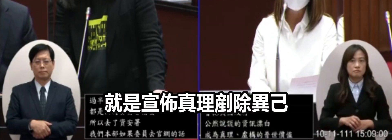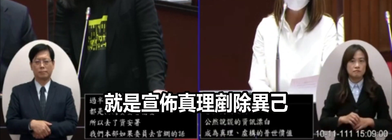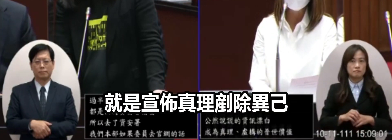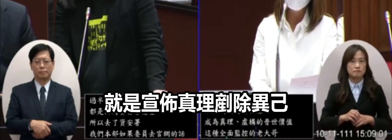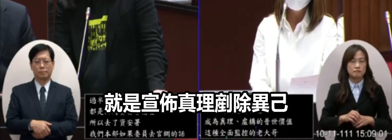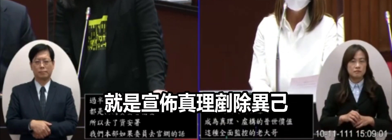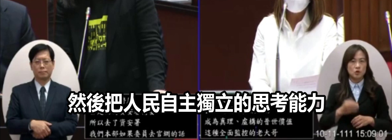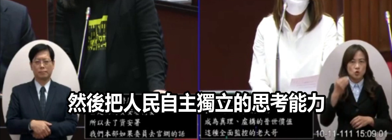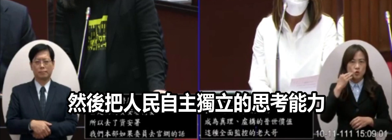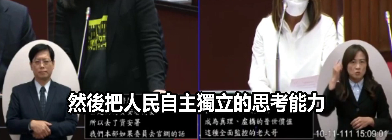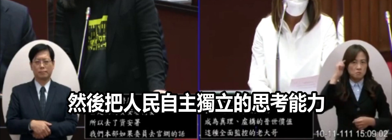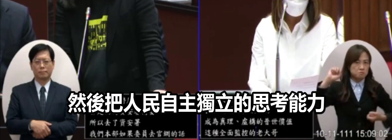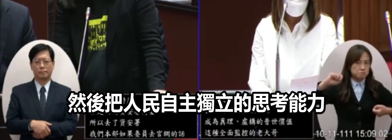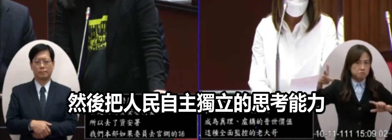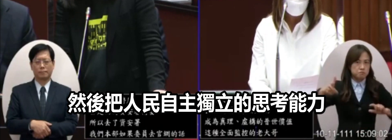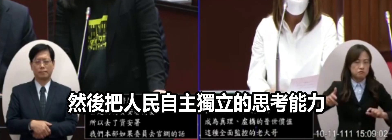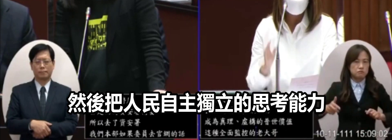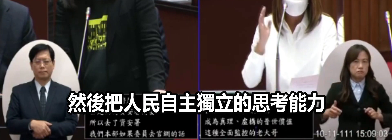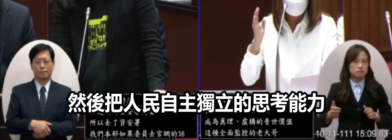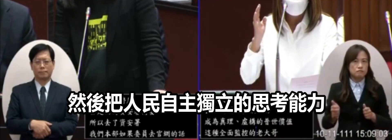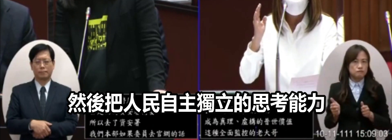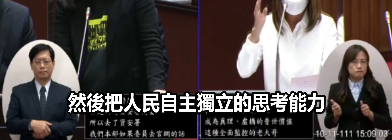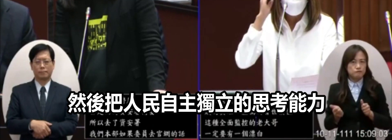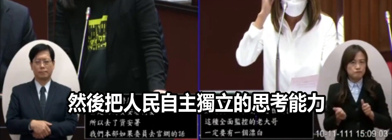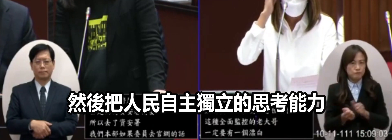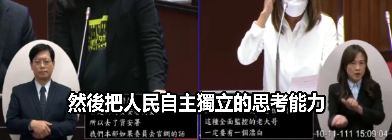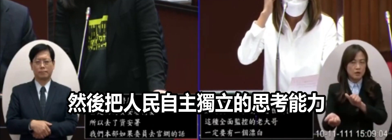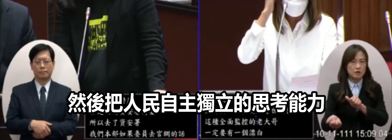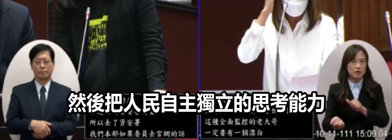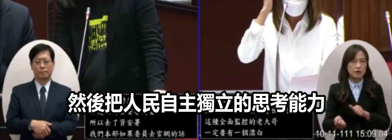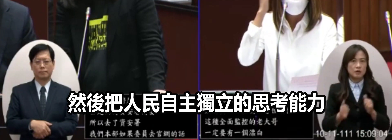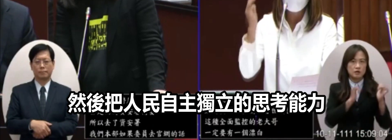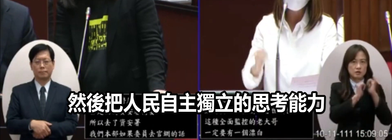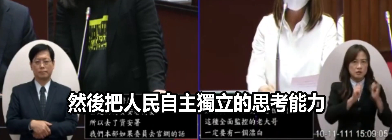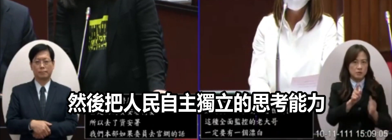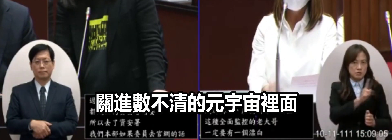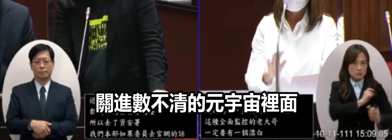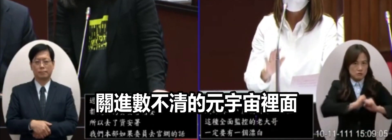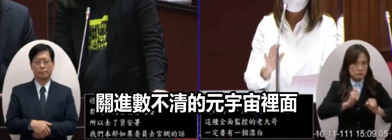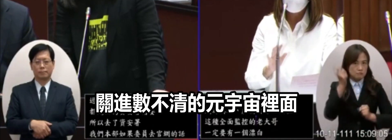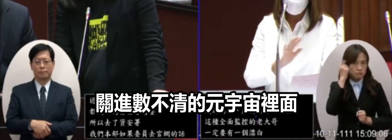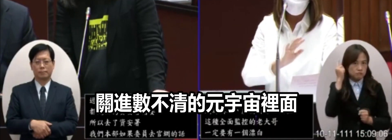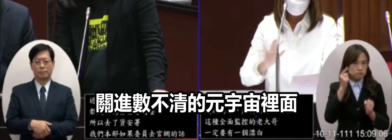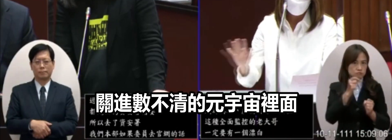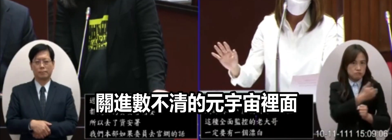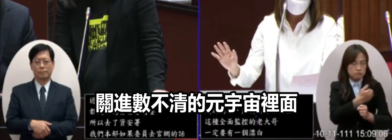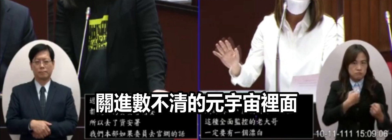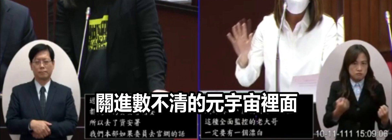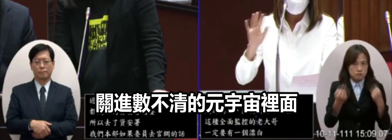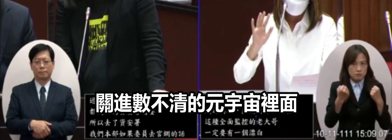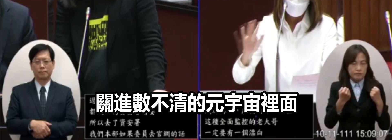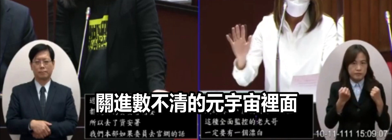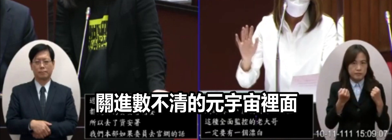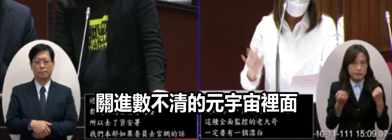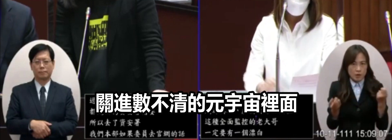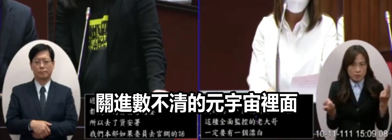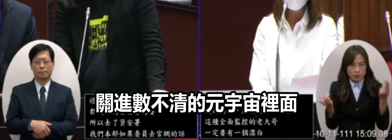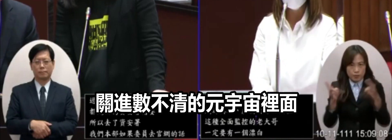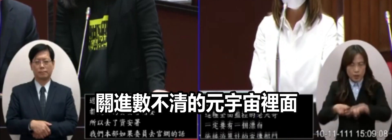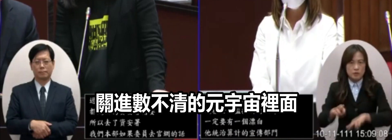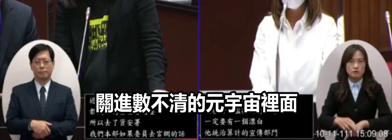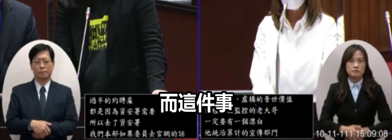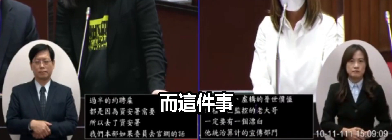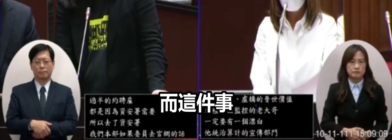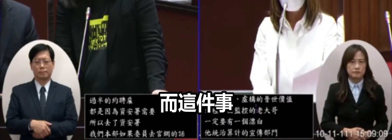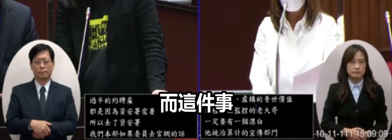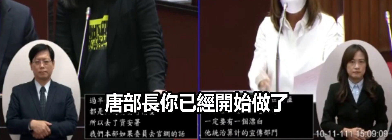除异己，然后把人民自主独立的思考能力关进数不清的元宇宙里